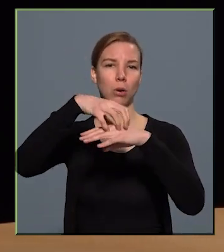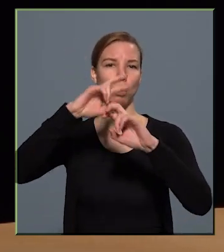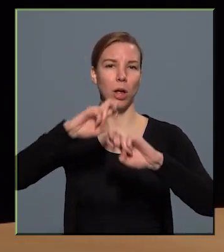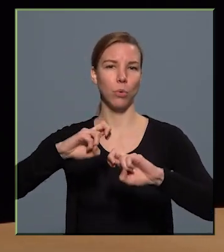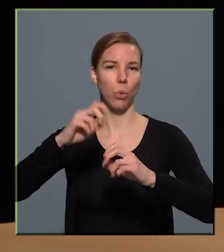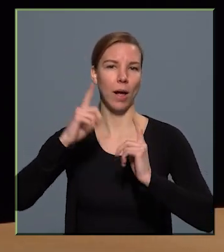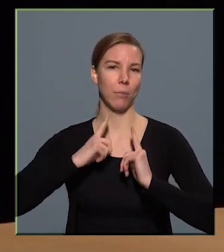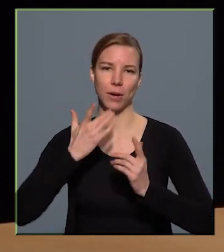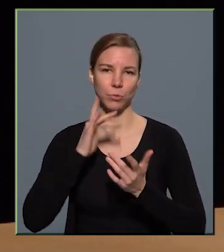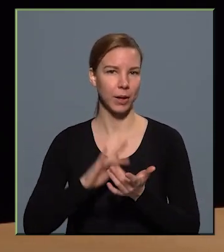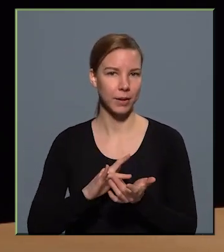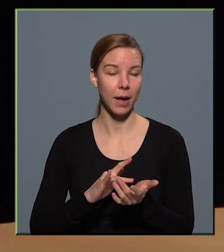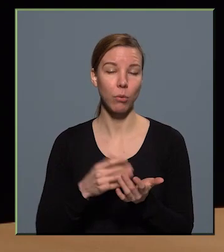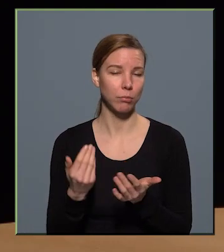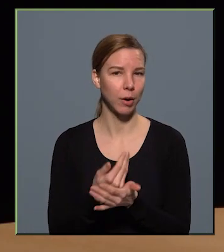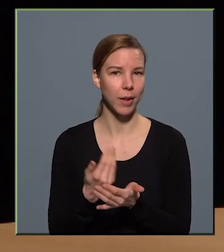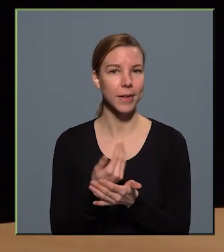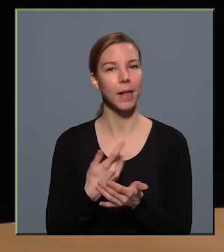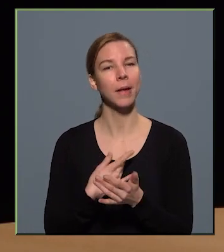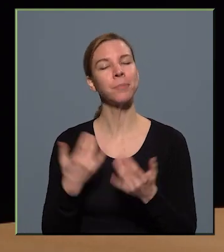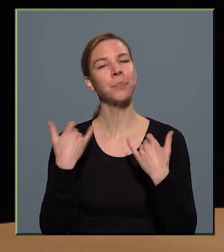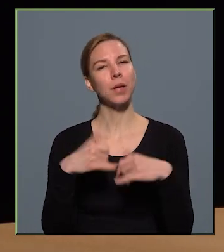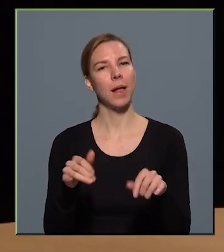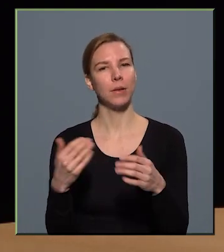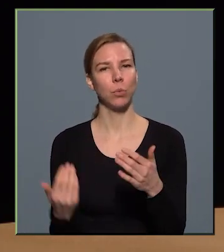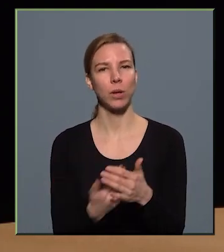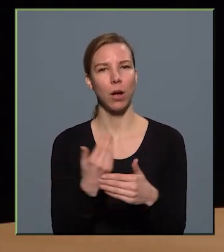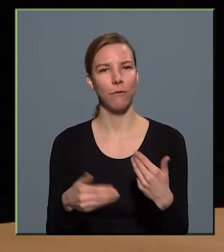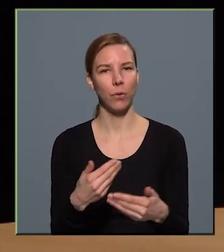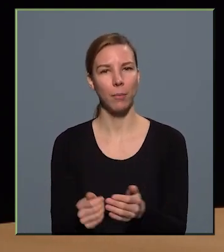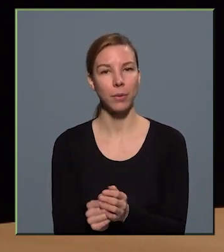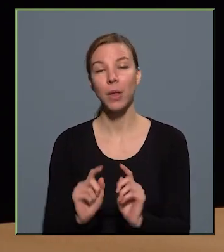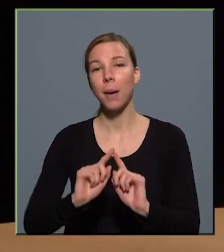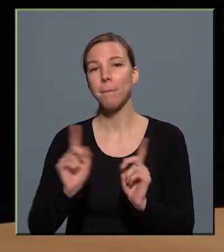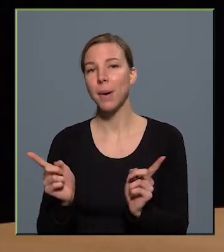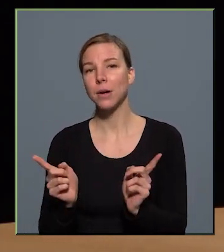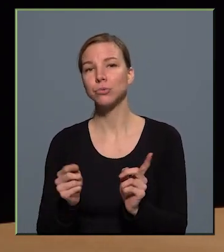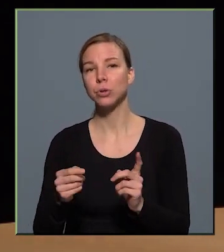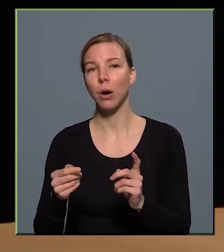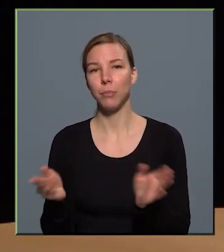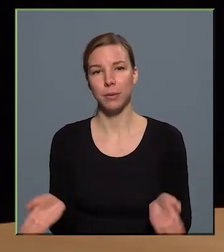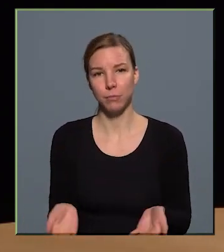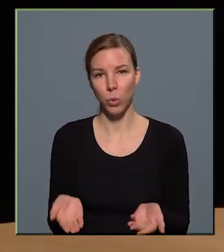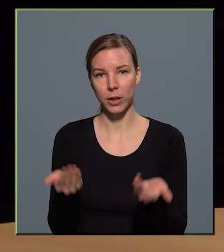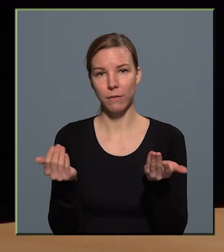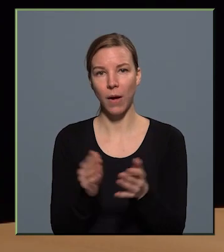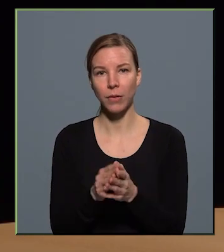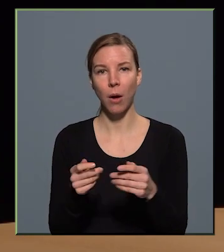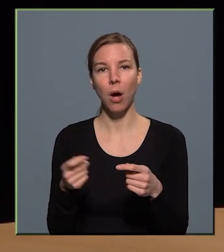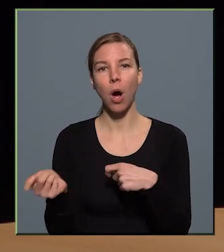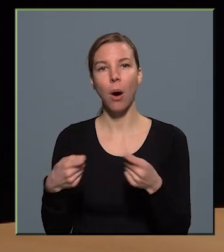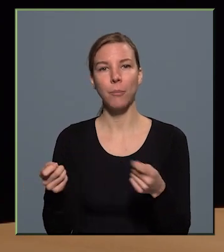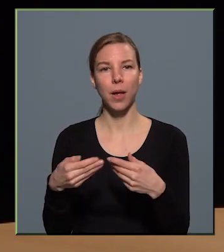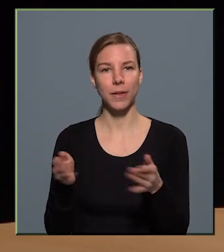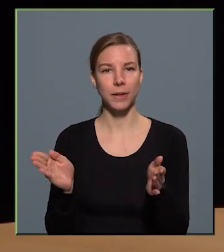használták, és nyilván ez elindult ez a folyamat. A másik dolog, ami ezt hajtotta, a piacnyitásra egy